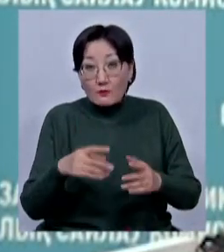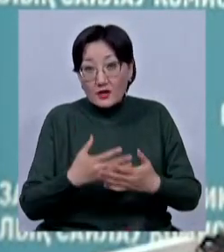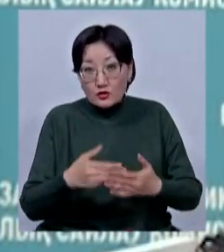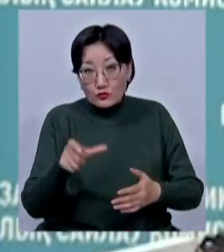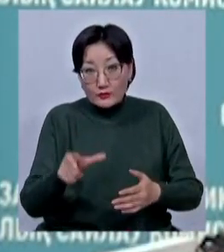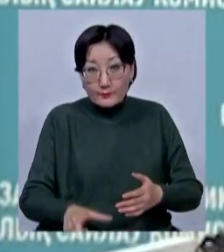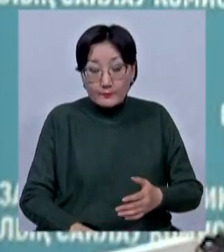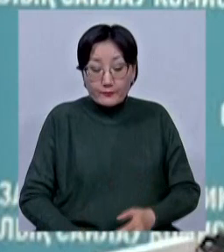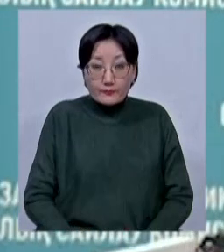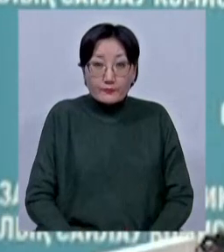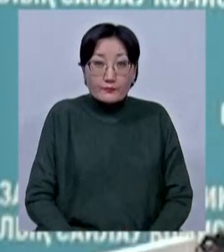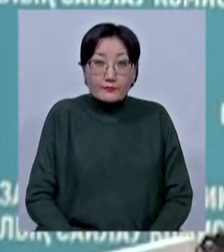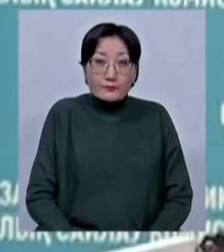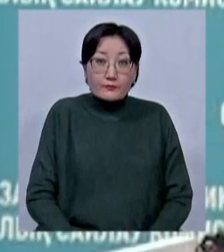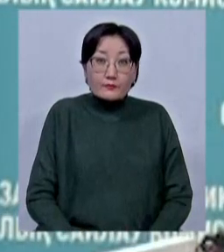жуық.